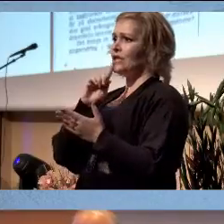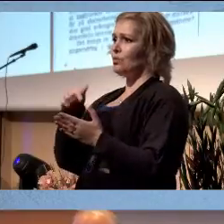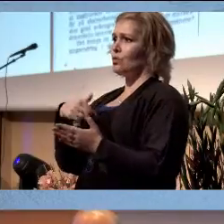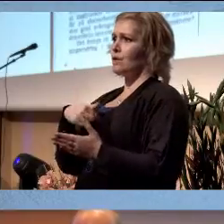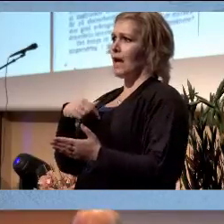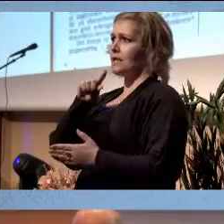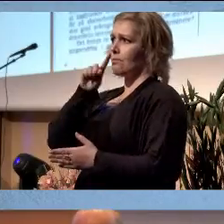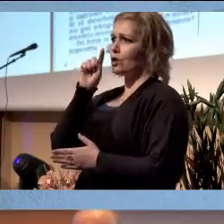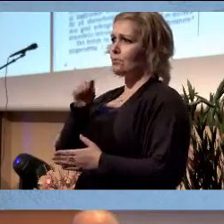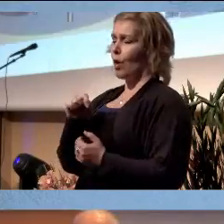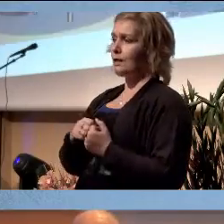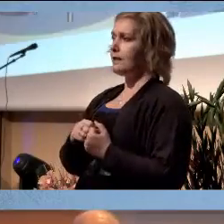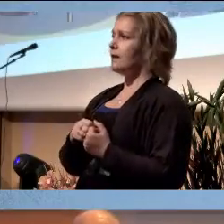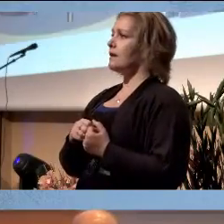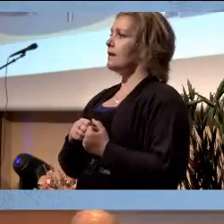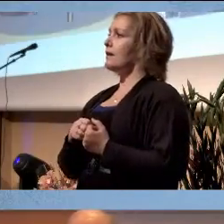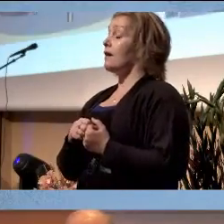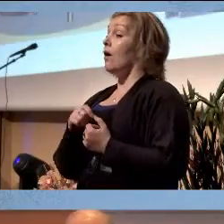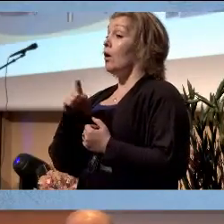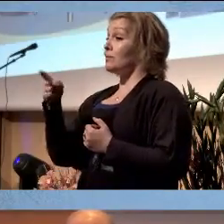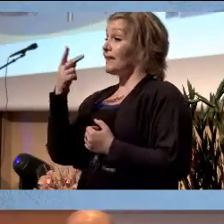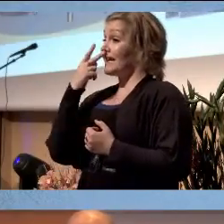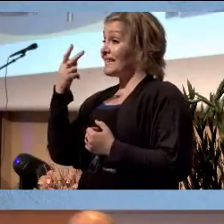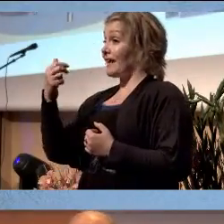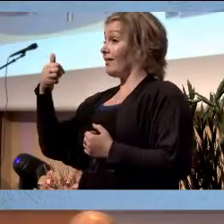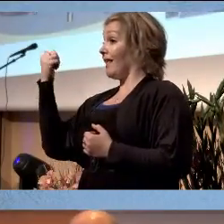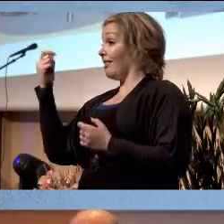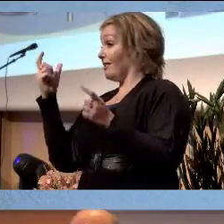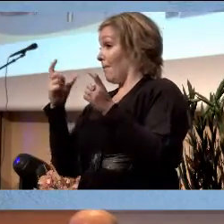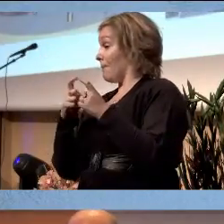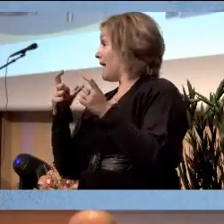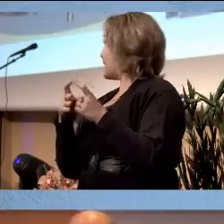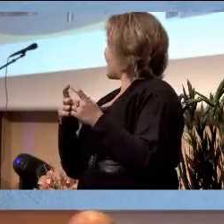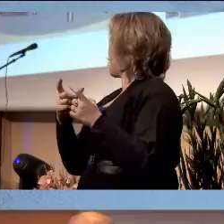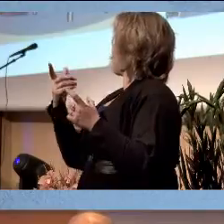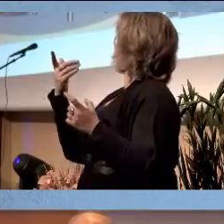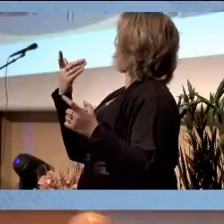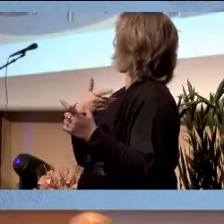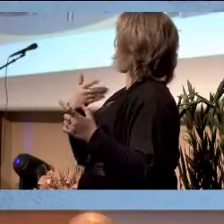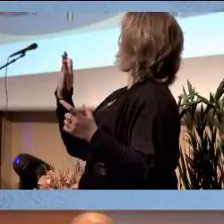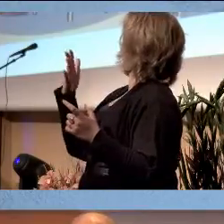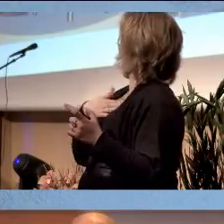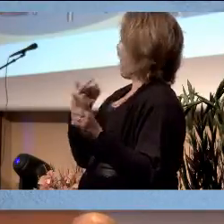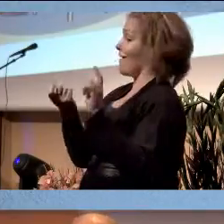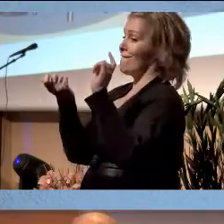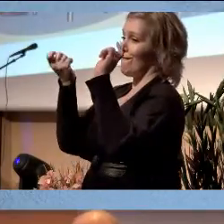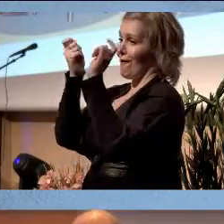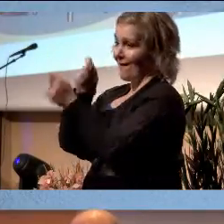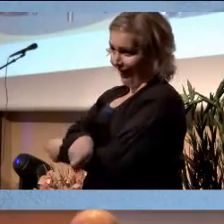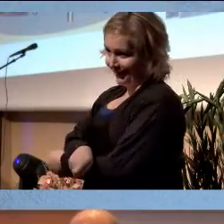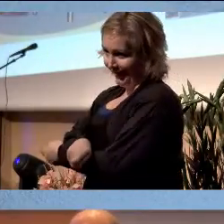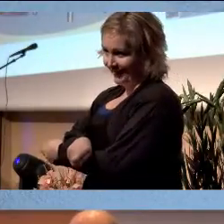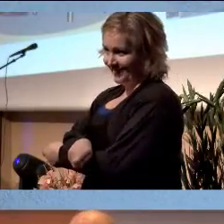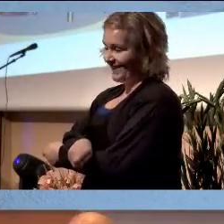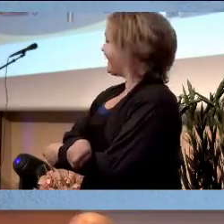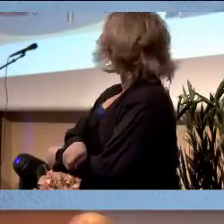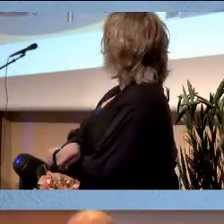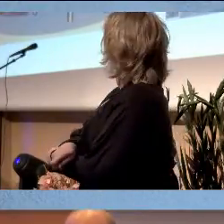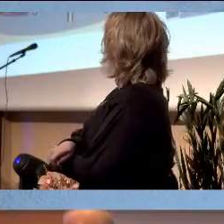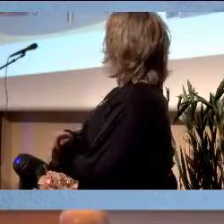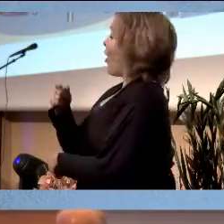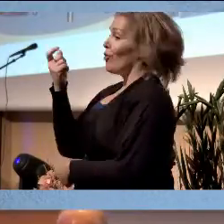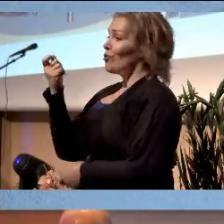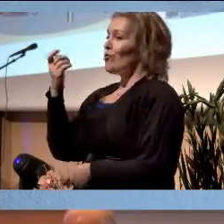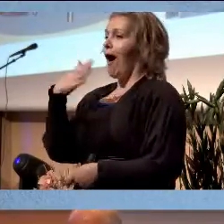spørsmål. Og som dere ser av dette bildet, mye har forandret seg. Noe har blitt